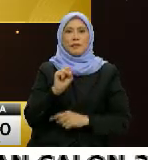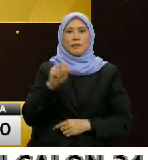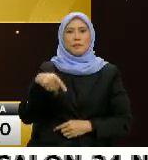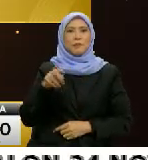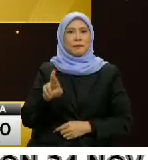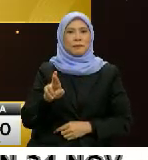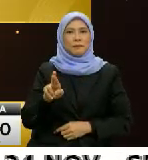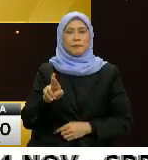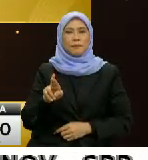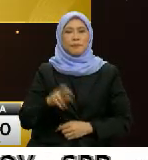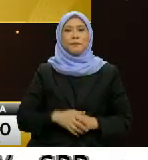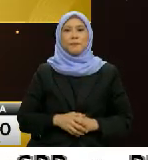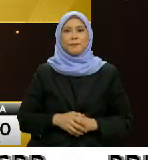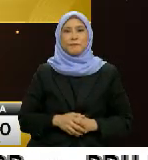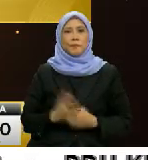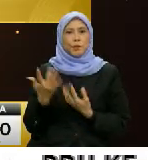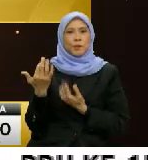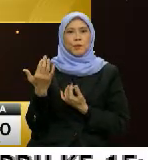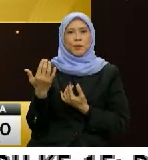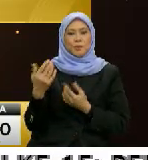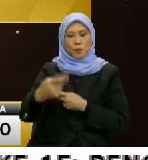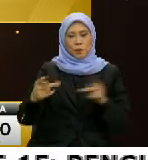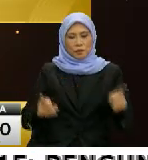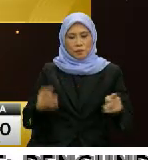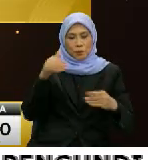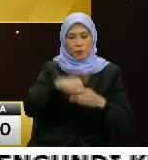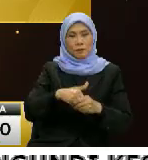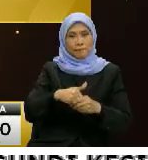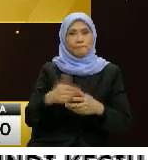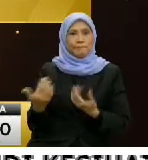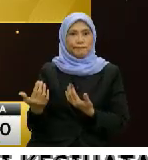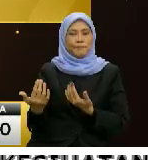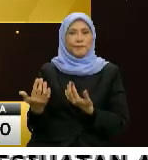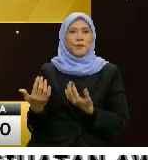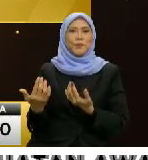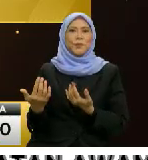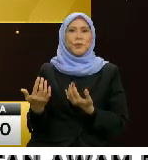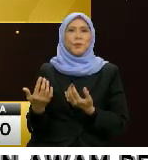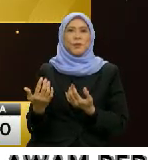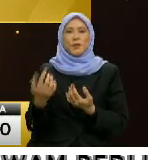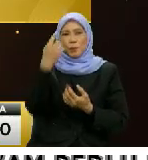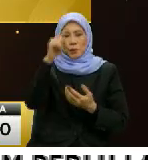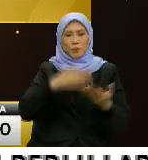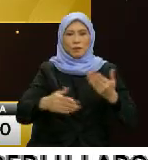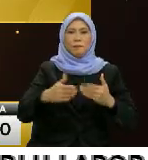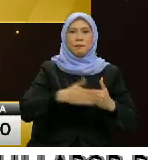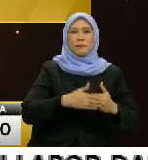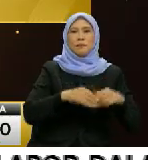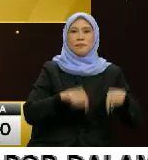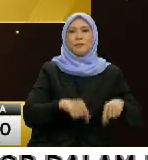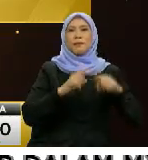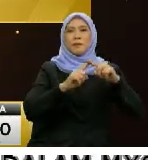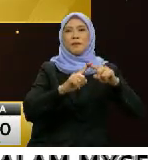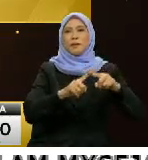SPR dan mereka masih menantikan putih-putih undi dari pusat pengundian di palima tapah ini untuk tipe